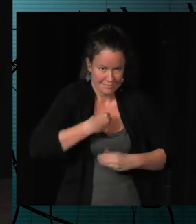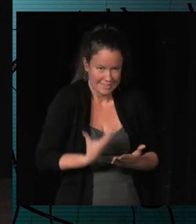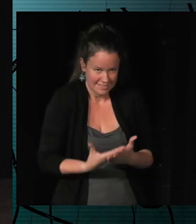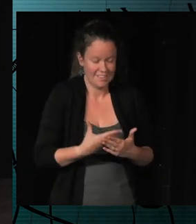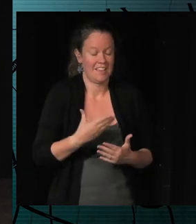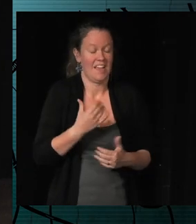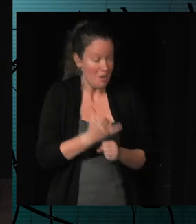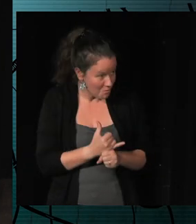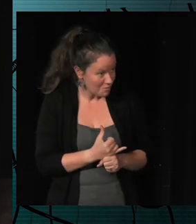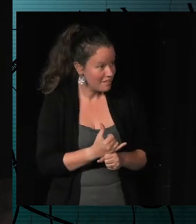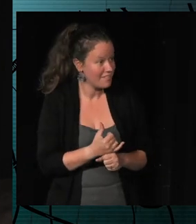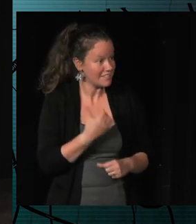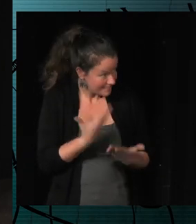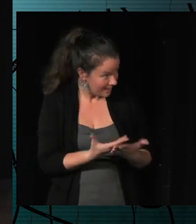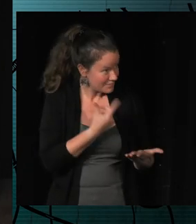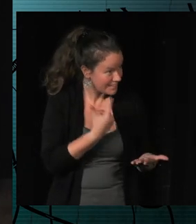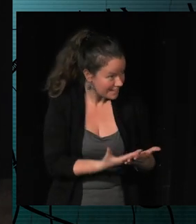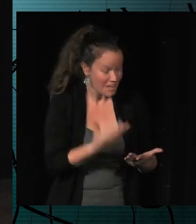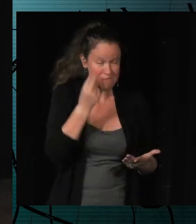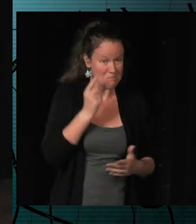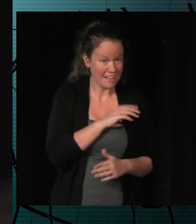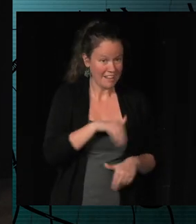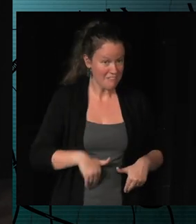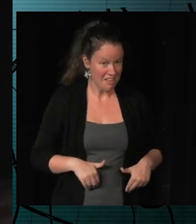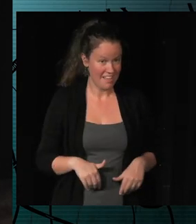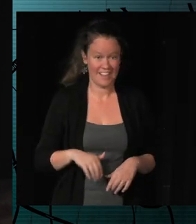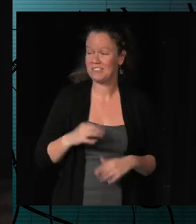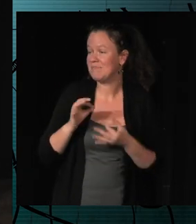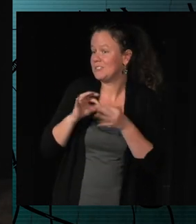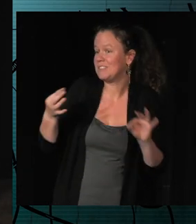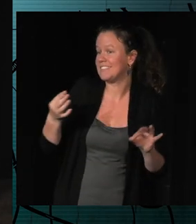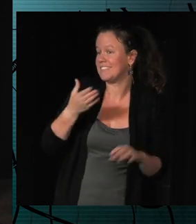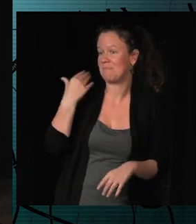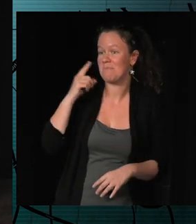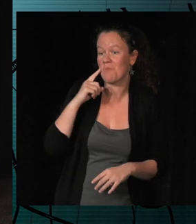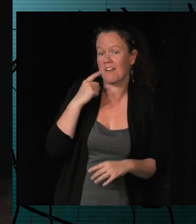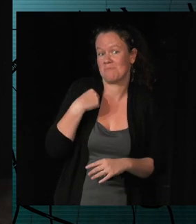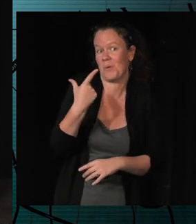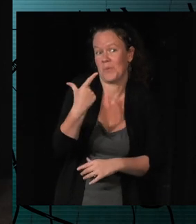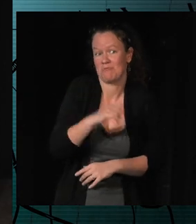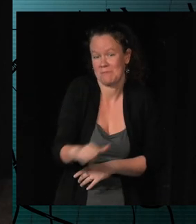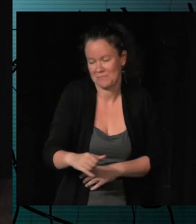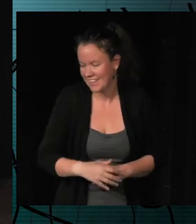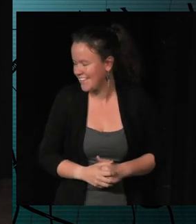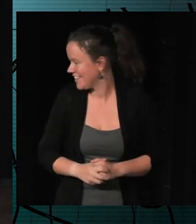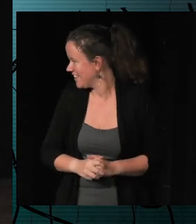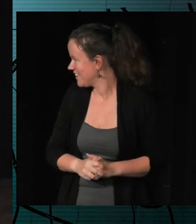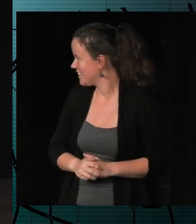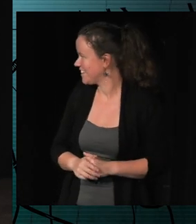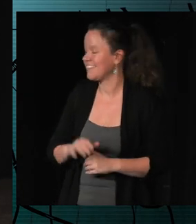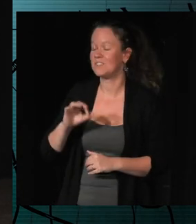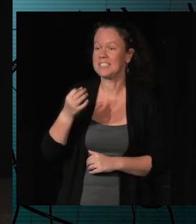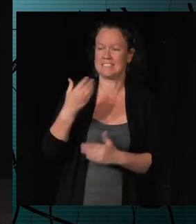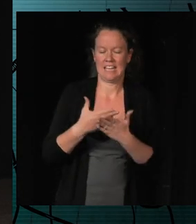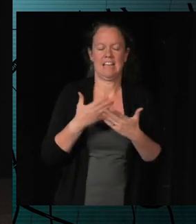fini de le décortiquer ce film voilà on aura jamais la suite puisquil y a jamais eu de deux excuse-moi mais pour du coup revenir sur la fin qui est aussi donc très